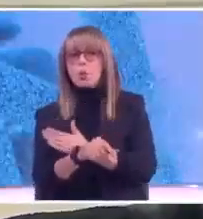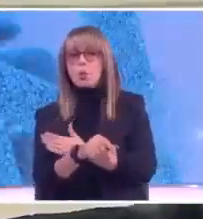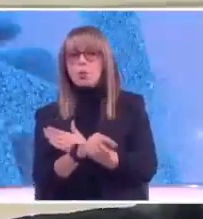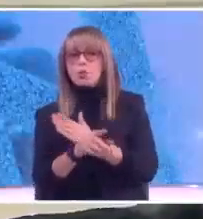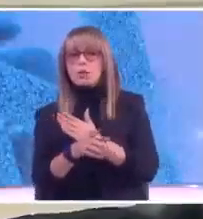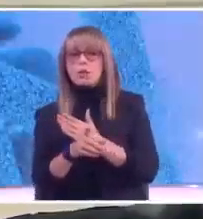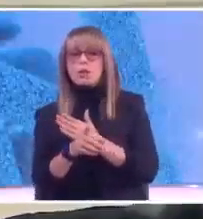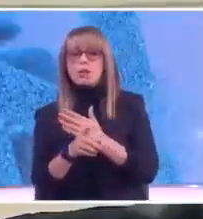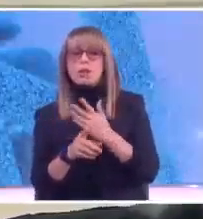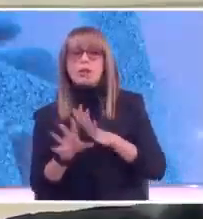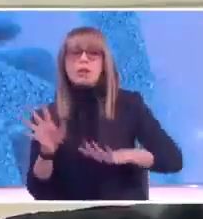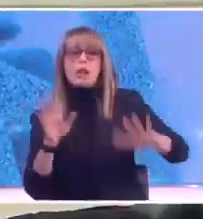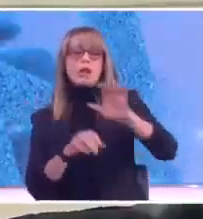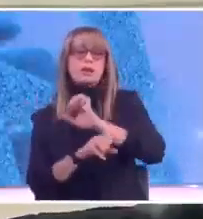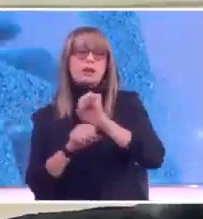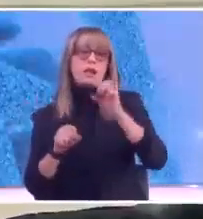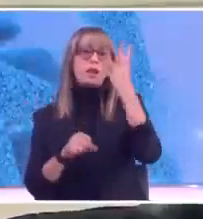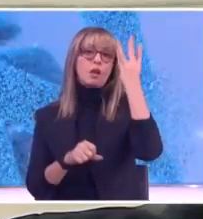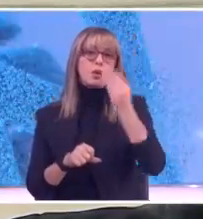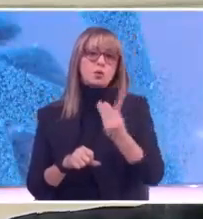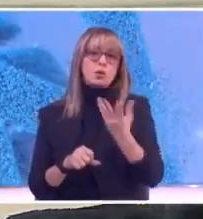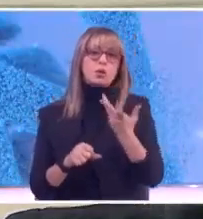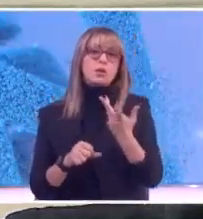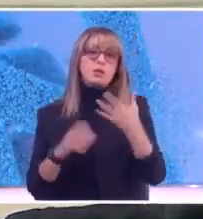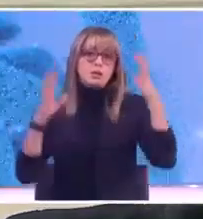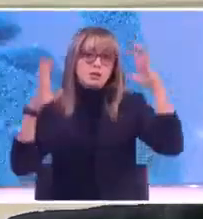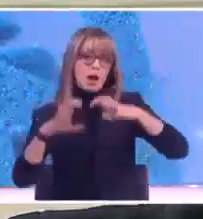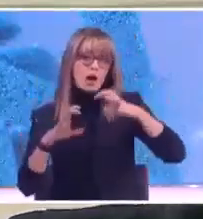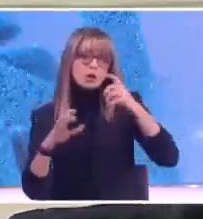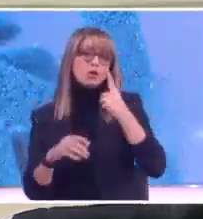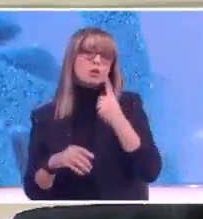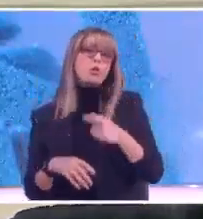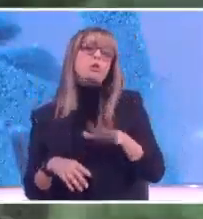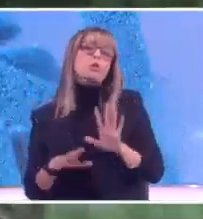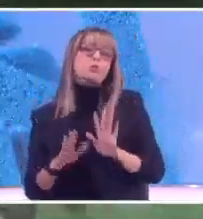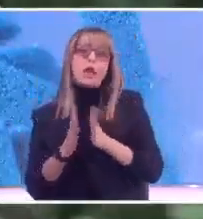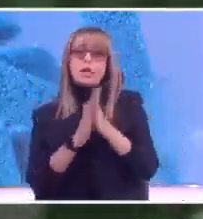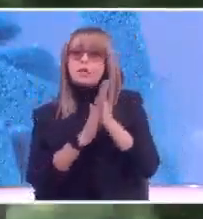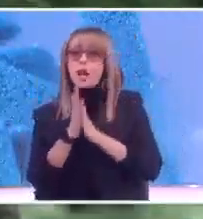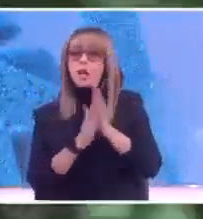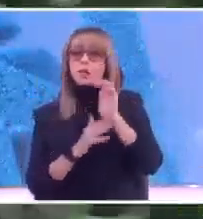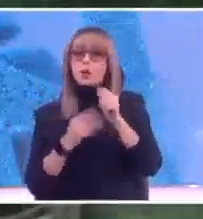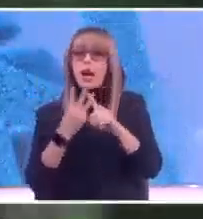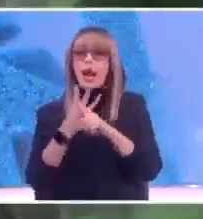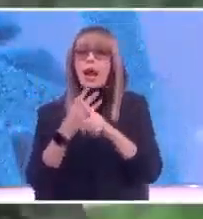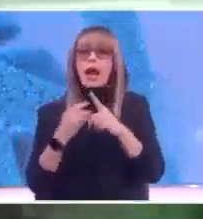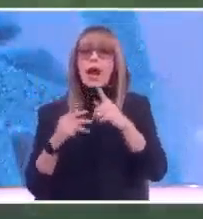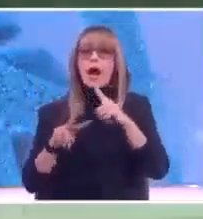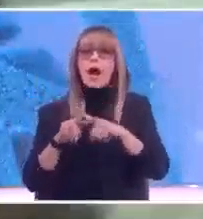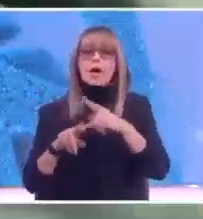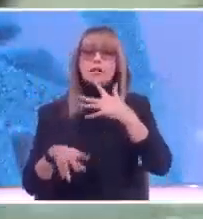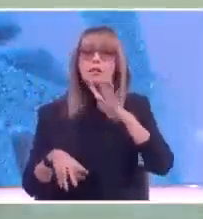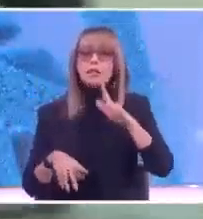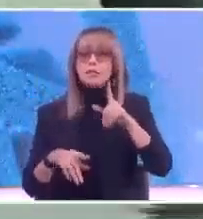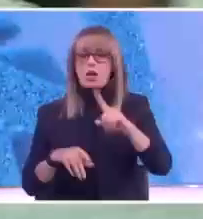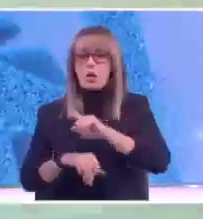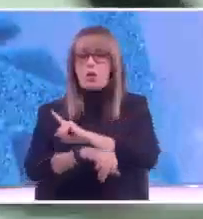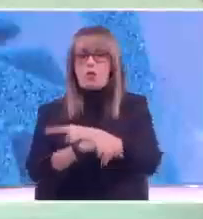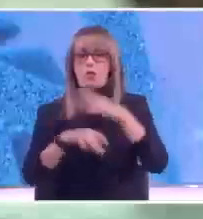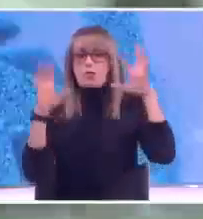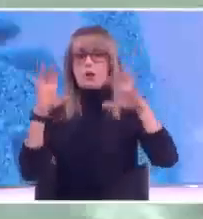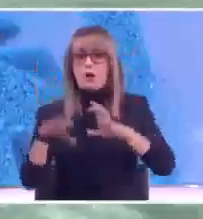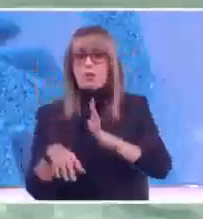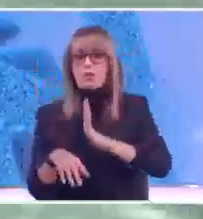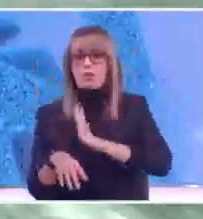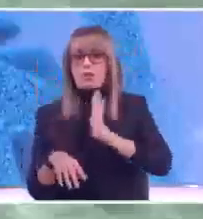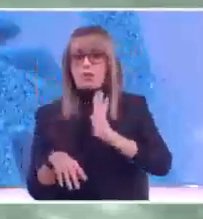genelini etkileyecek, uzun sürecek yağış gözükmüyor. Salı günü Ege ve Akdeniz'de kuvvetli yağmurlar var.